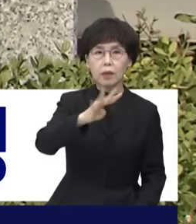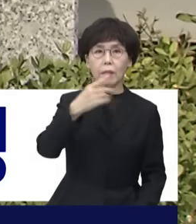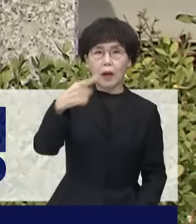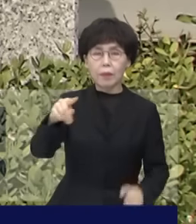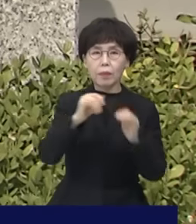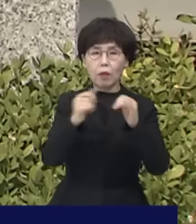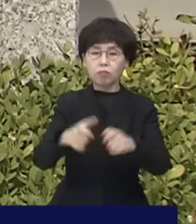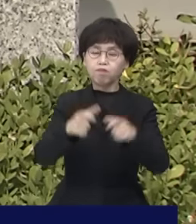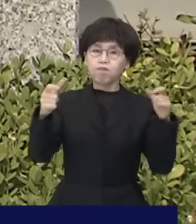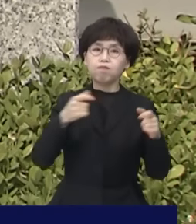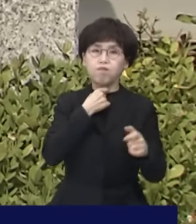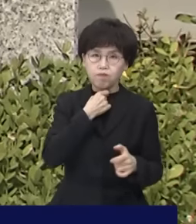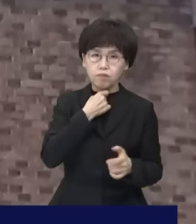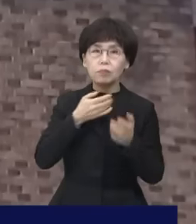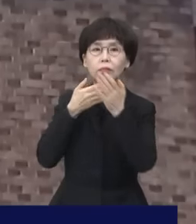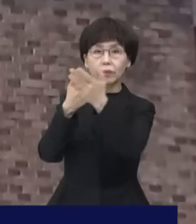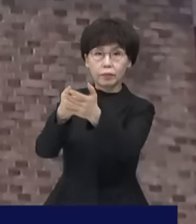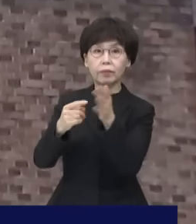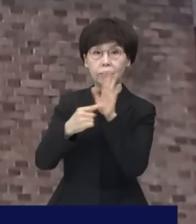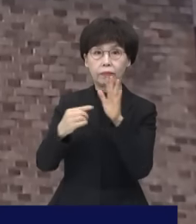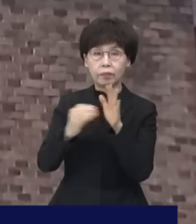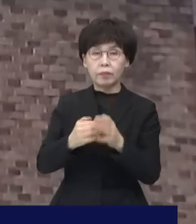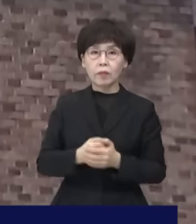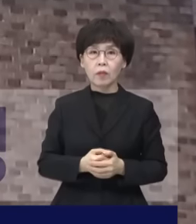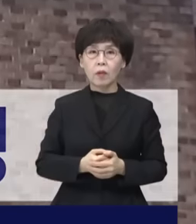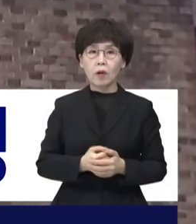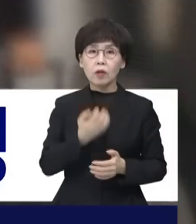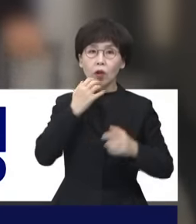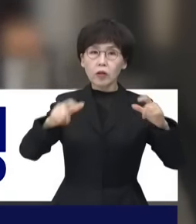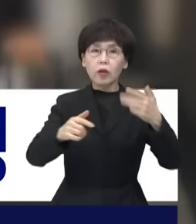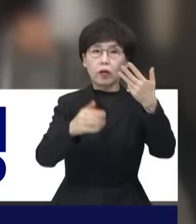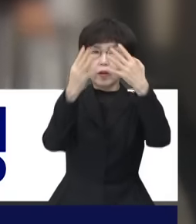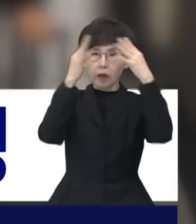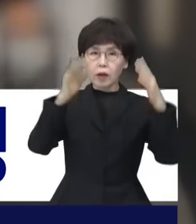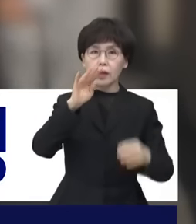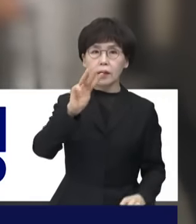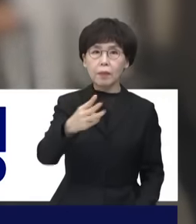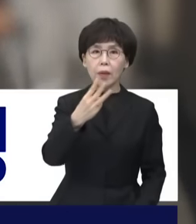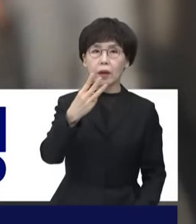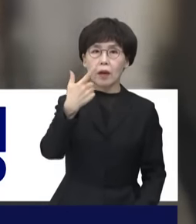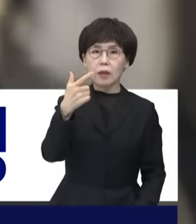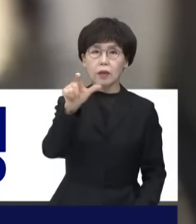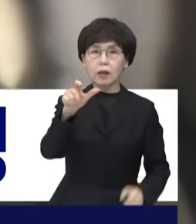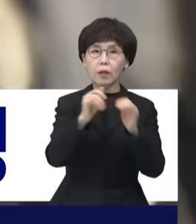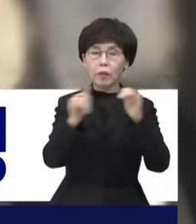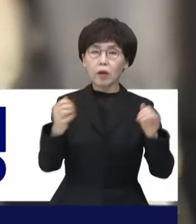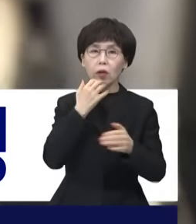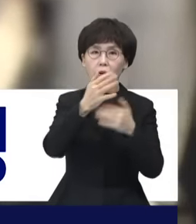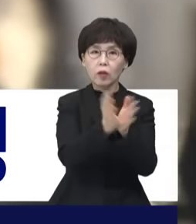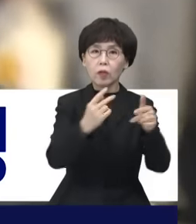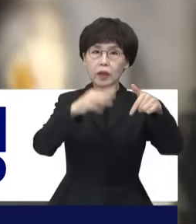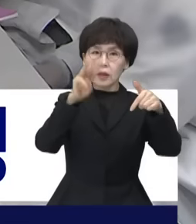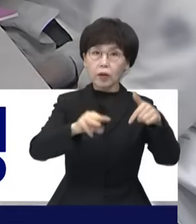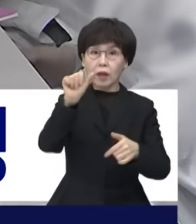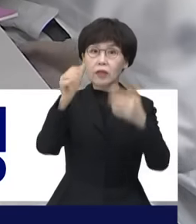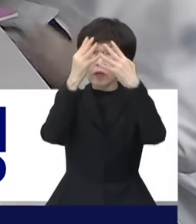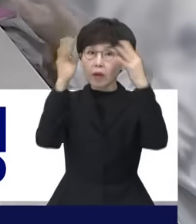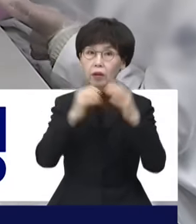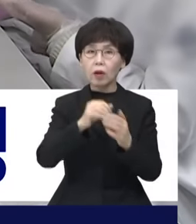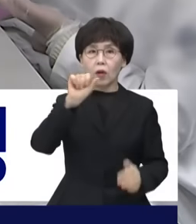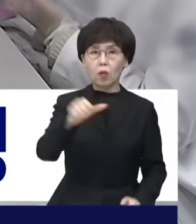3,401명 증원을 신청했다고 밝혔습니다. 서울 소재 8개 대학이 365명, 경기 인천 5개